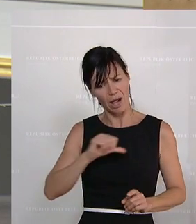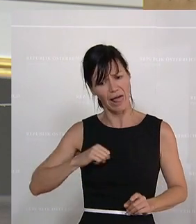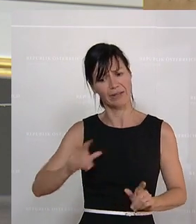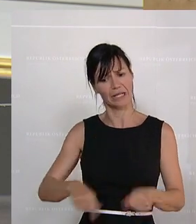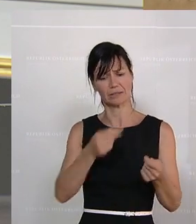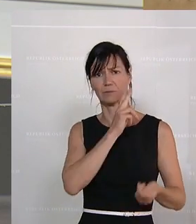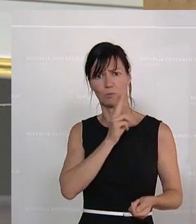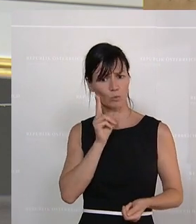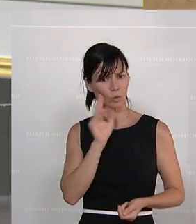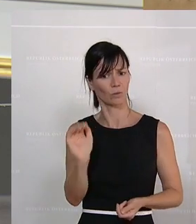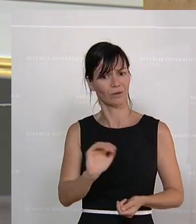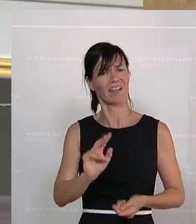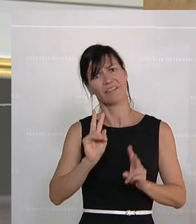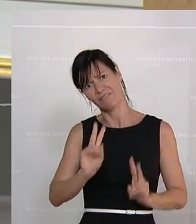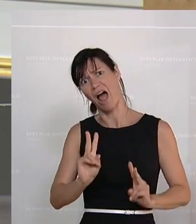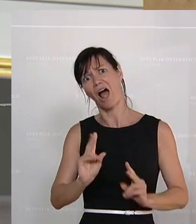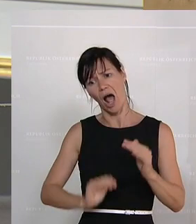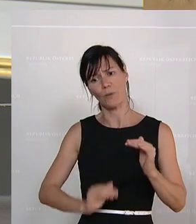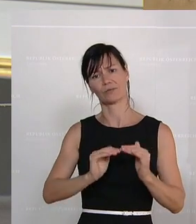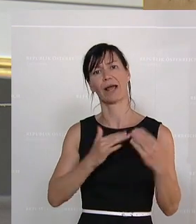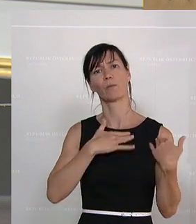und ihr kind sein wird